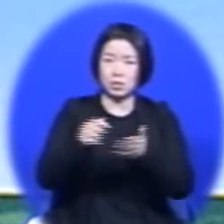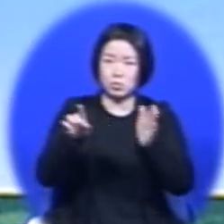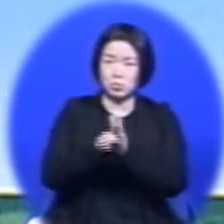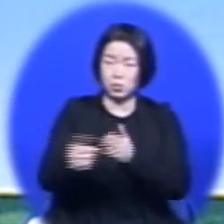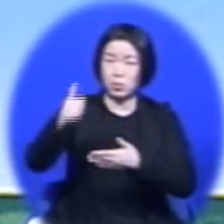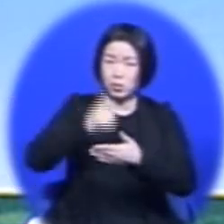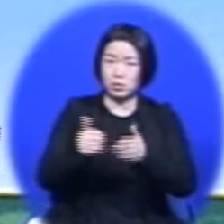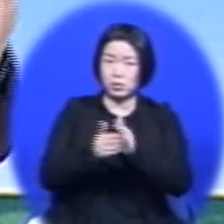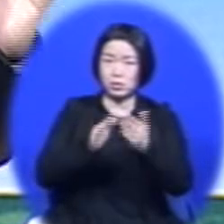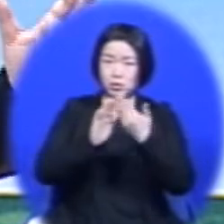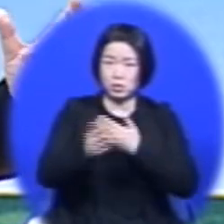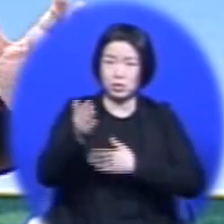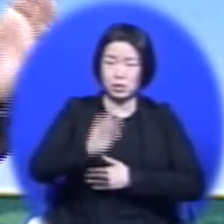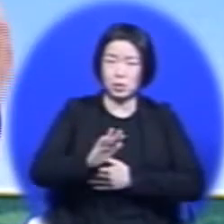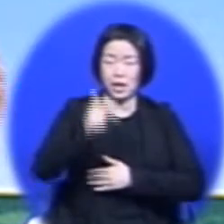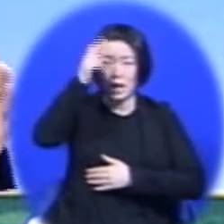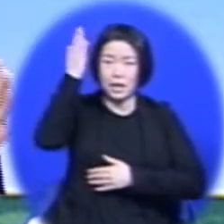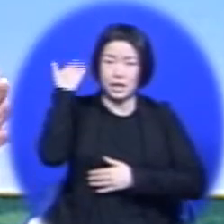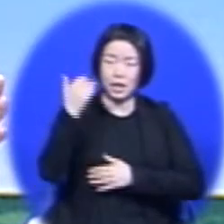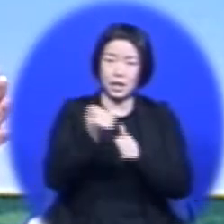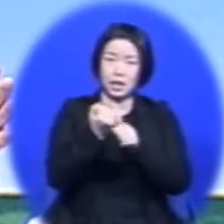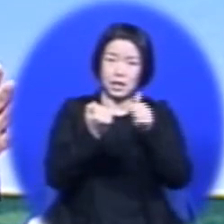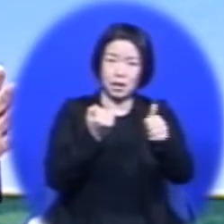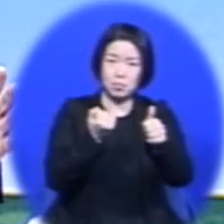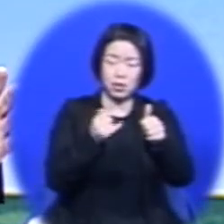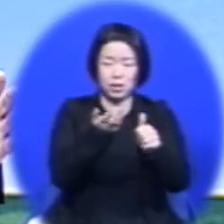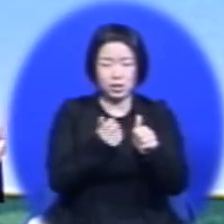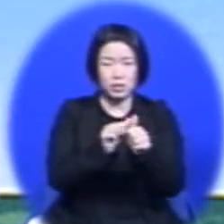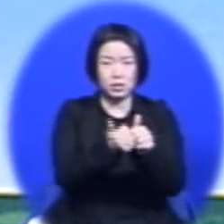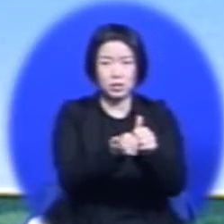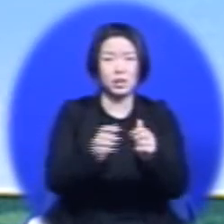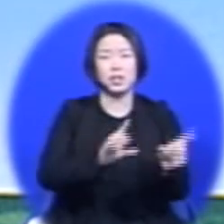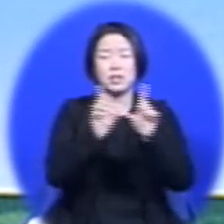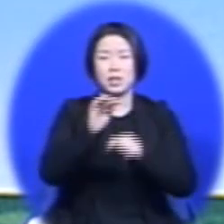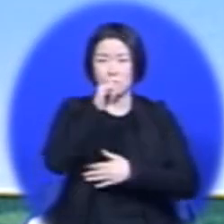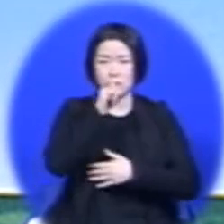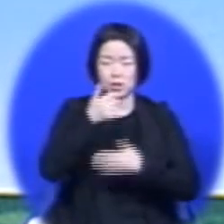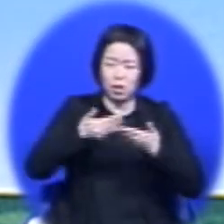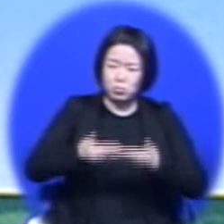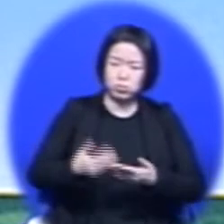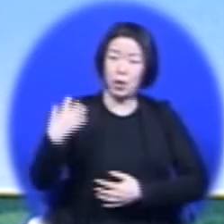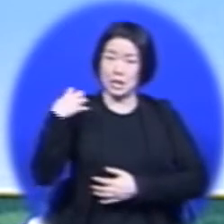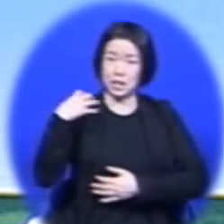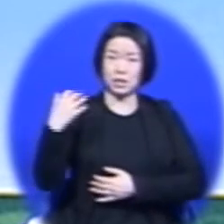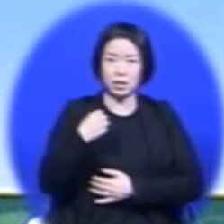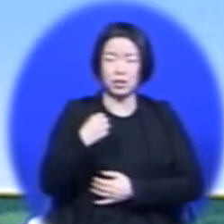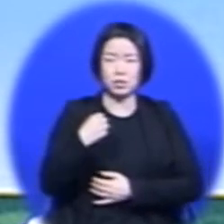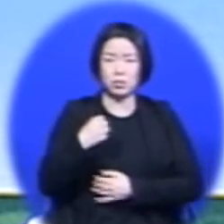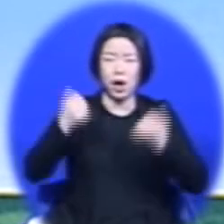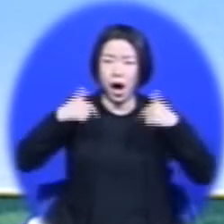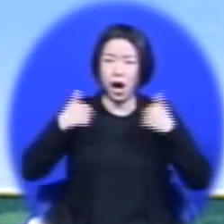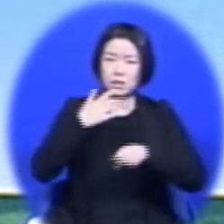했는데도 여전히 옛 남편의 그늘에서 사는 겁니다. 무거운 책임감으로